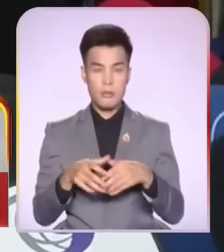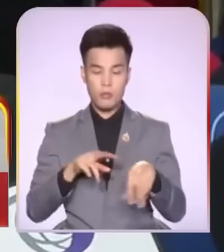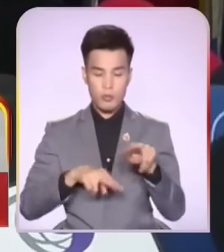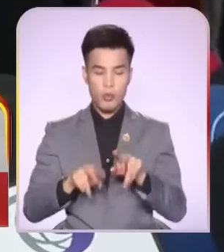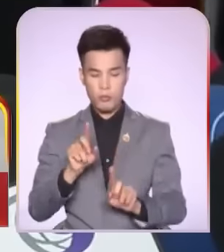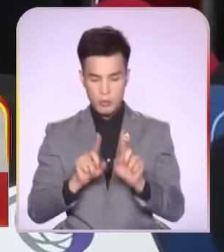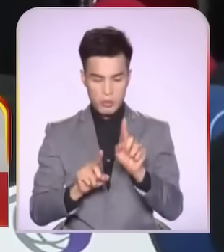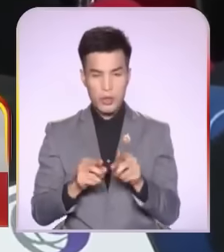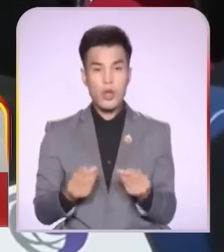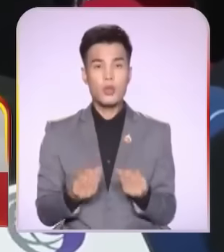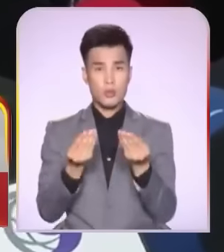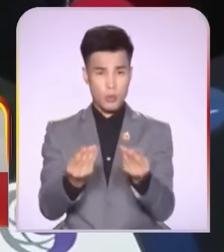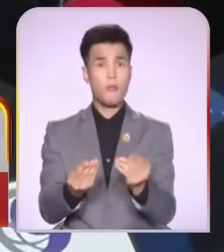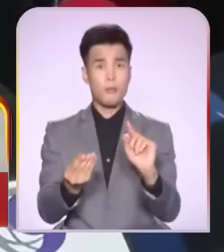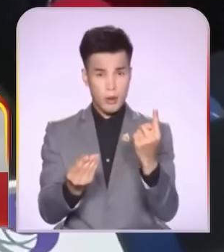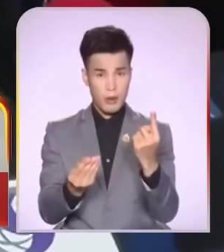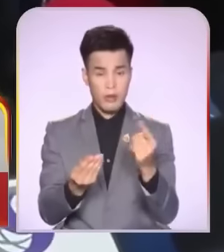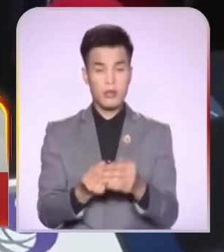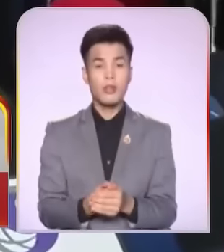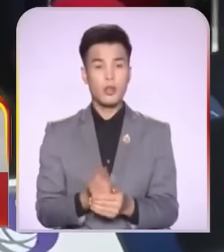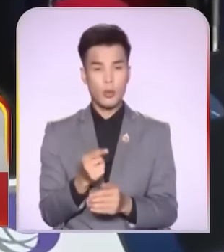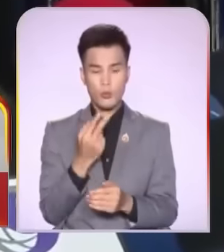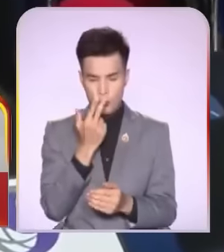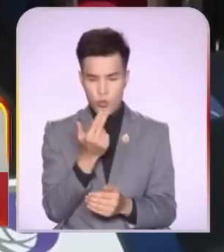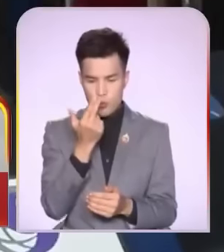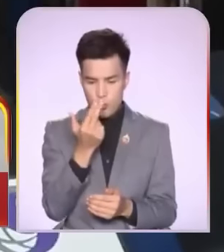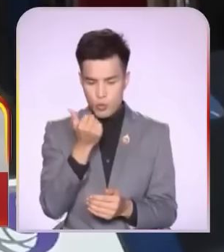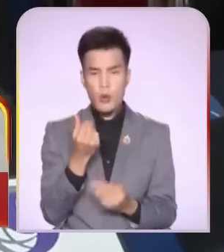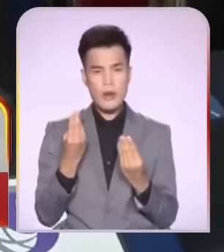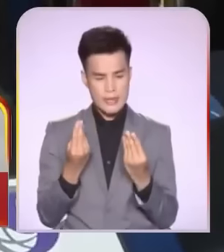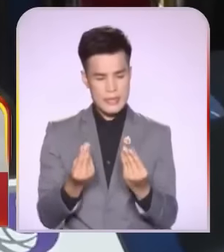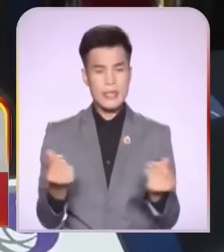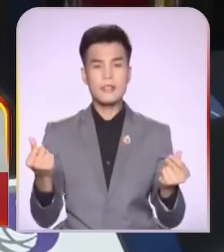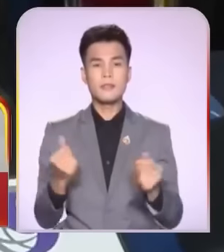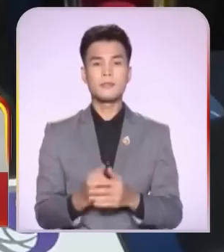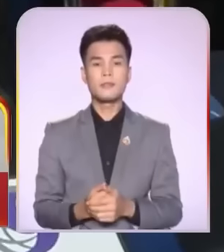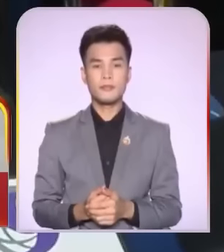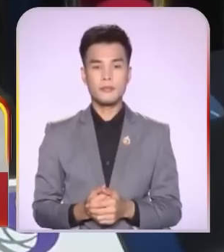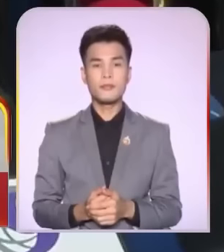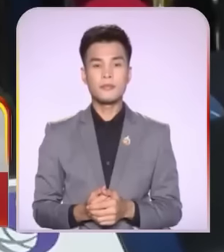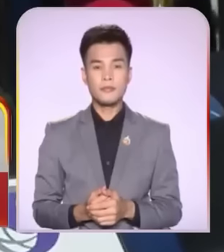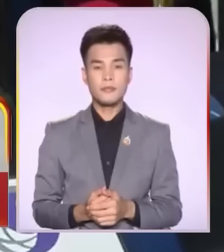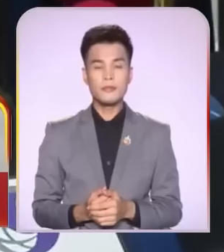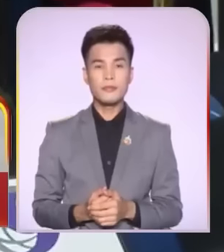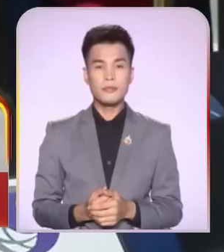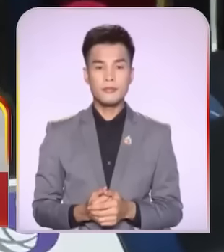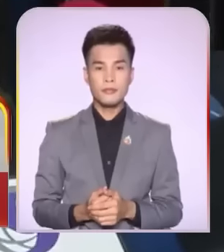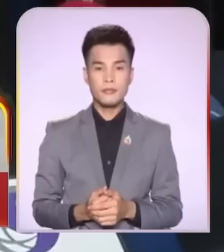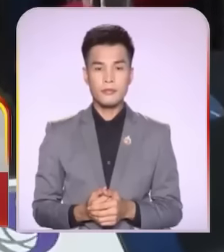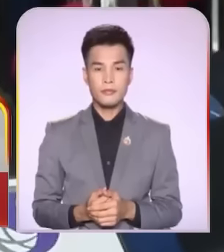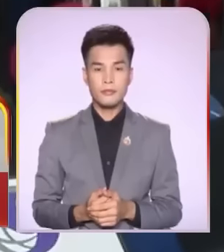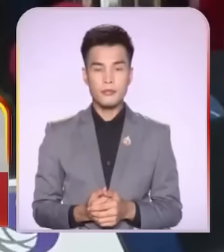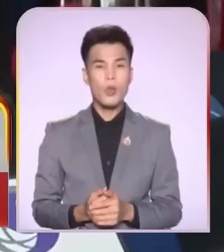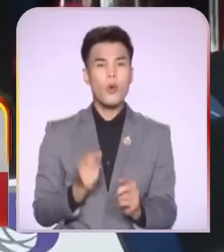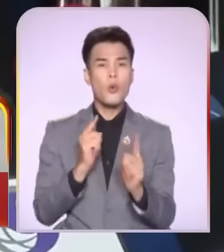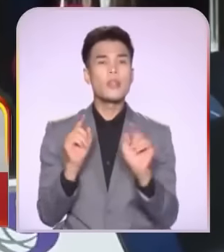ล้วก็ส่งอีกทีนึงคือเอาเป็นว่าต้องเช็คแล้วเช็คอีกรอบกว่า ท่านนายกรู้ข้อได้ติดต่อหรือว่า ไม่